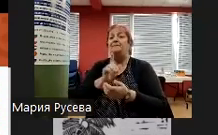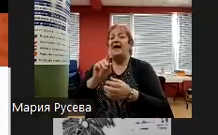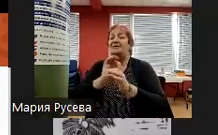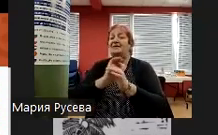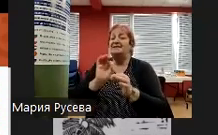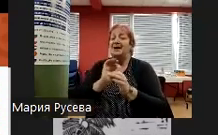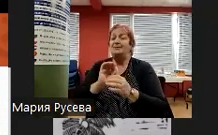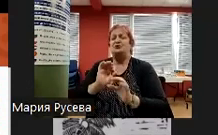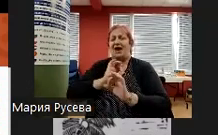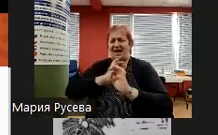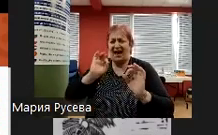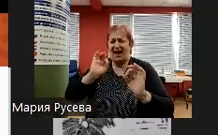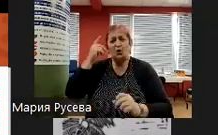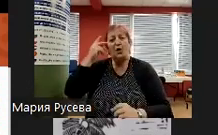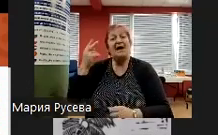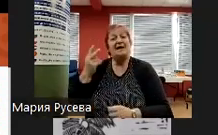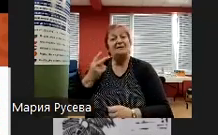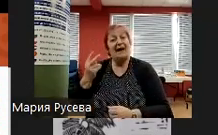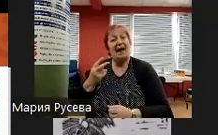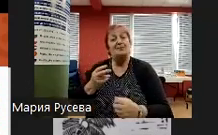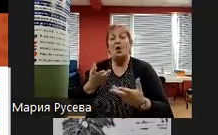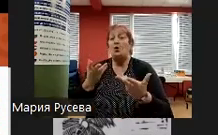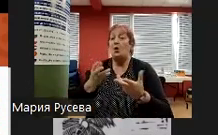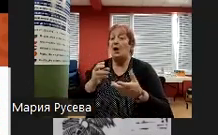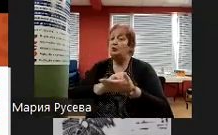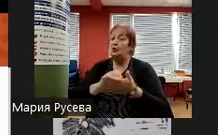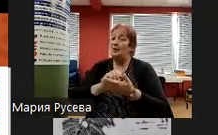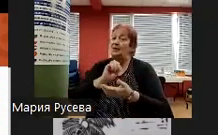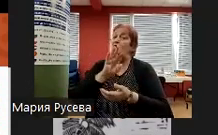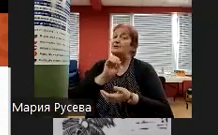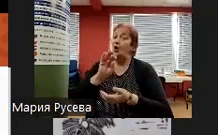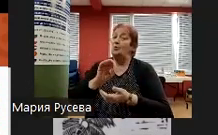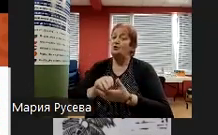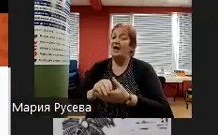ясно и разбираемо, когато се пише съобщение в